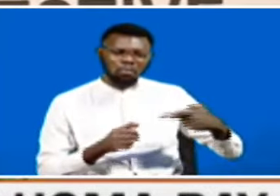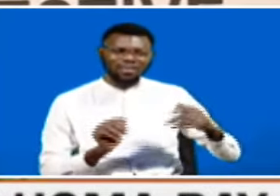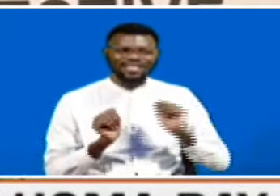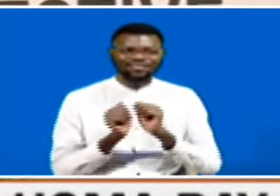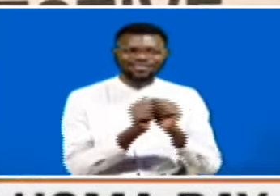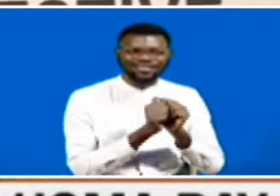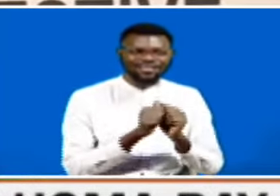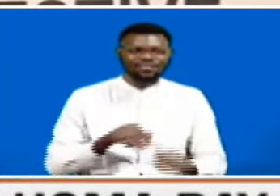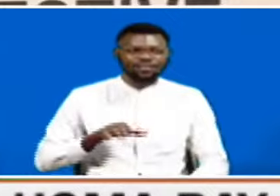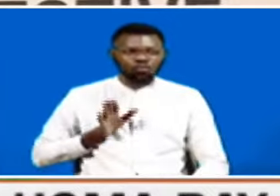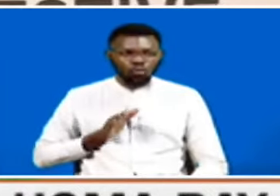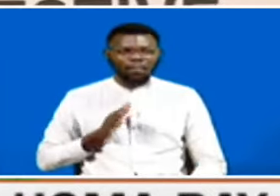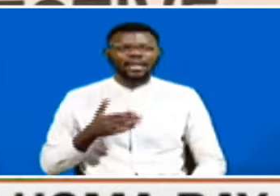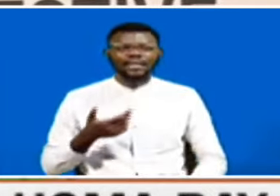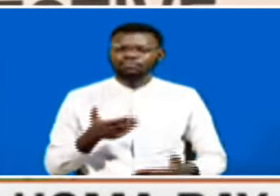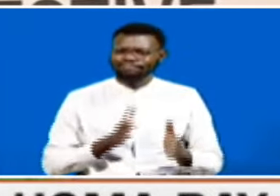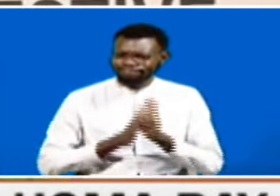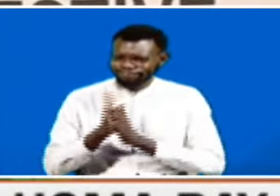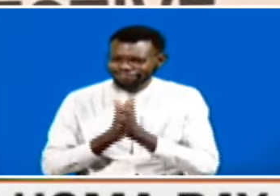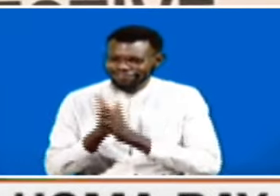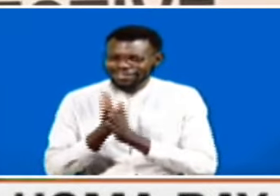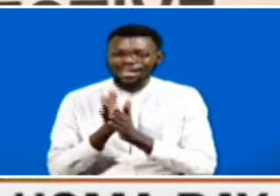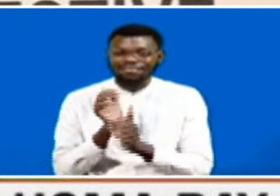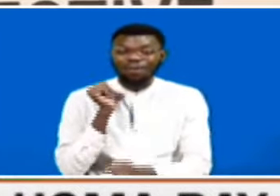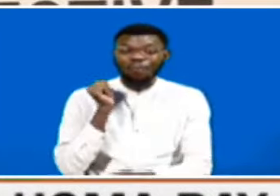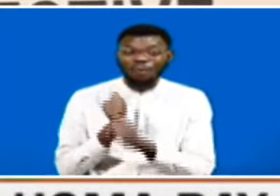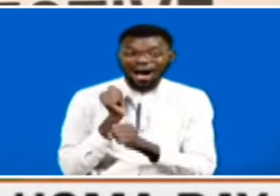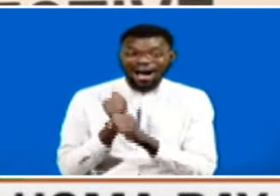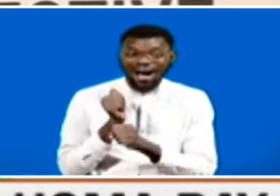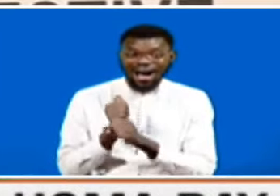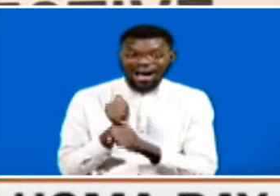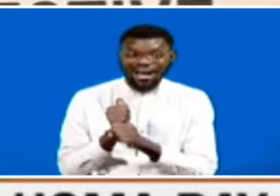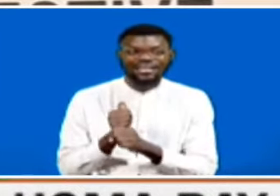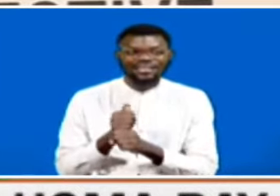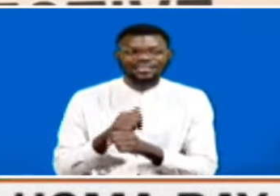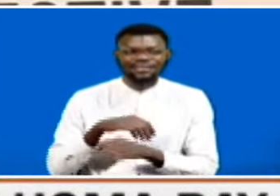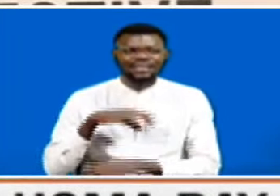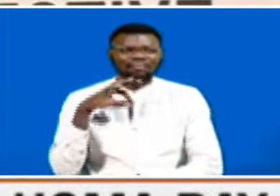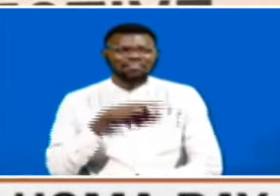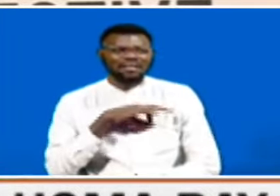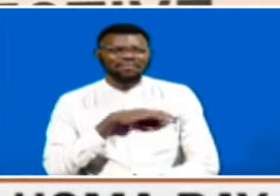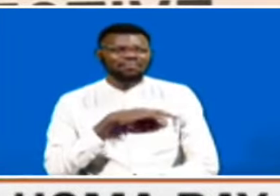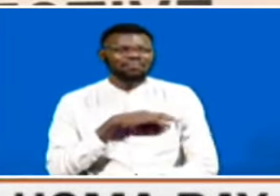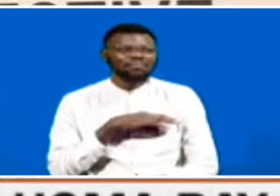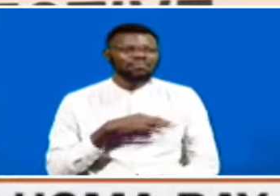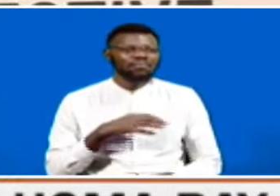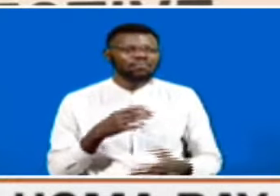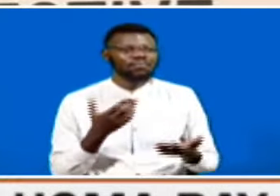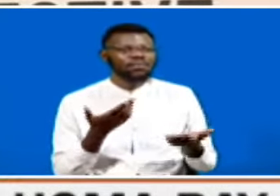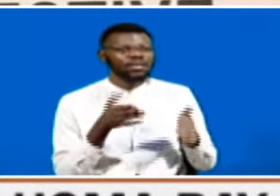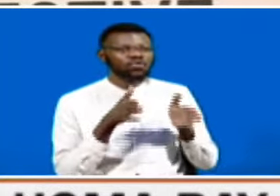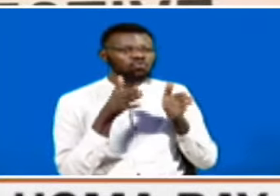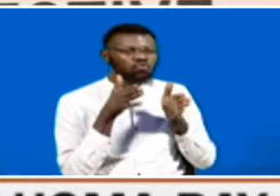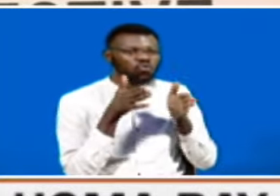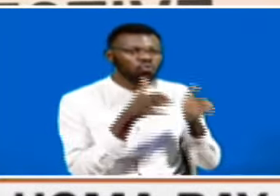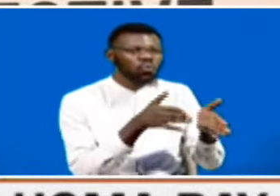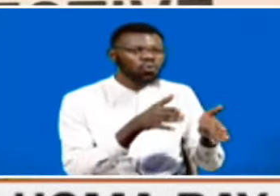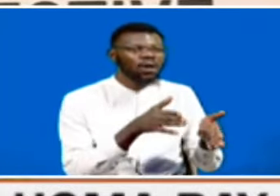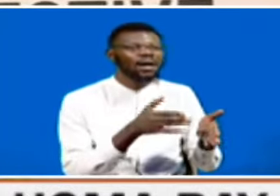Wamama wajitolea muhanga katika kazi hii ili waweze kupata kipato chao badala ya kuangalia usaidizi kutoka